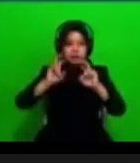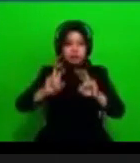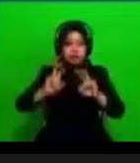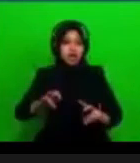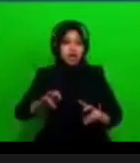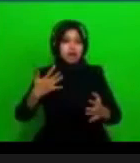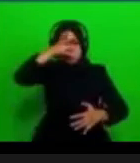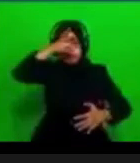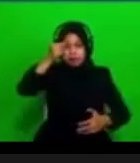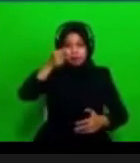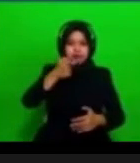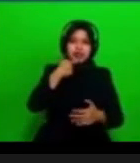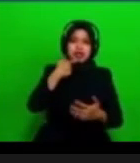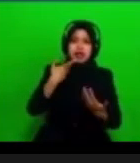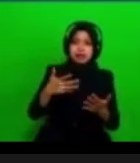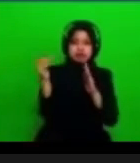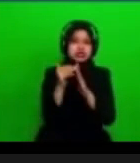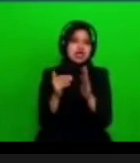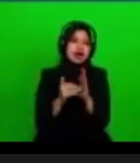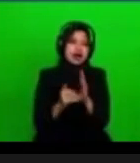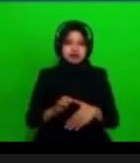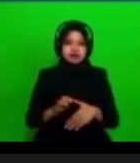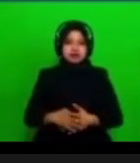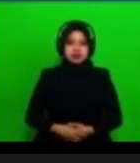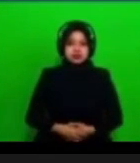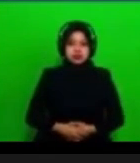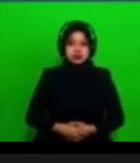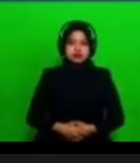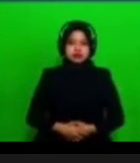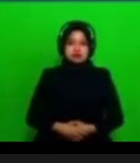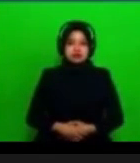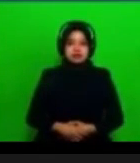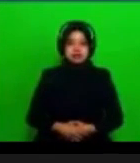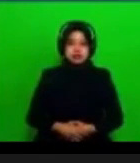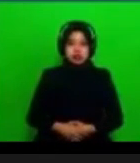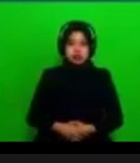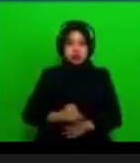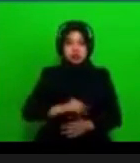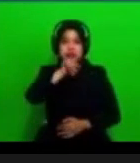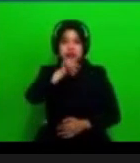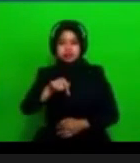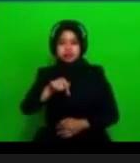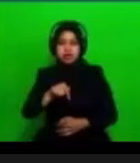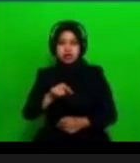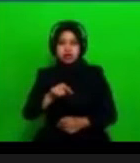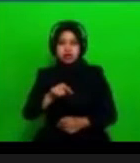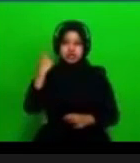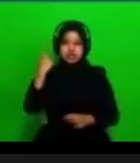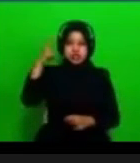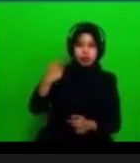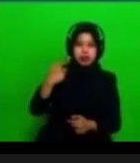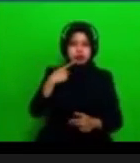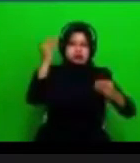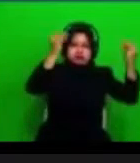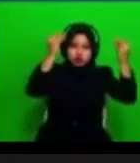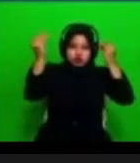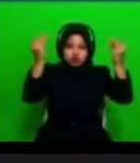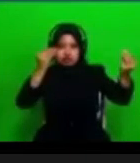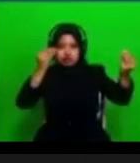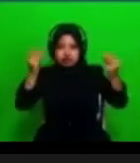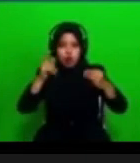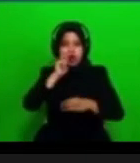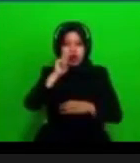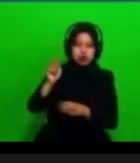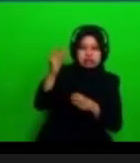memberikan pemahaman mengenai kebijakan Merdeka Belajar. Sebenarnya sampai hari ini saya cukup sering mendengar kebingungan di